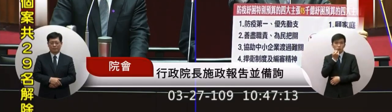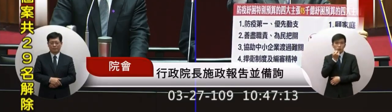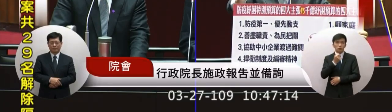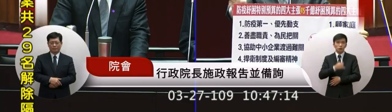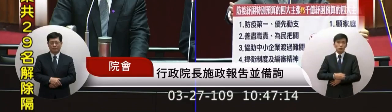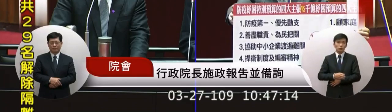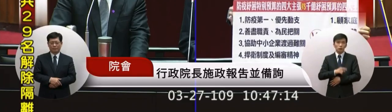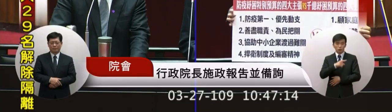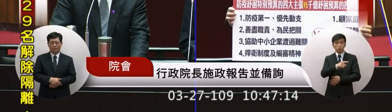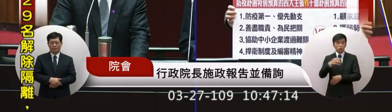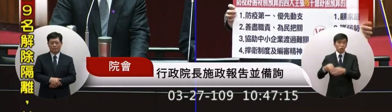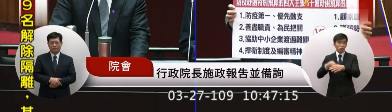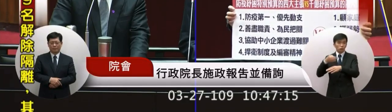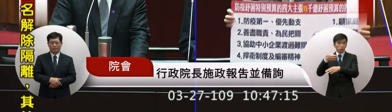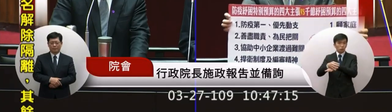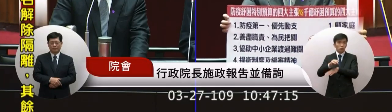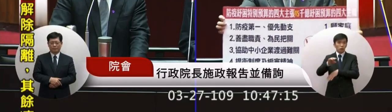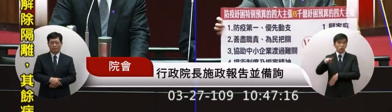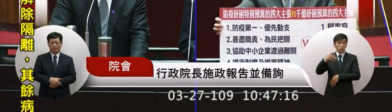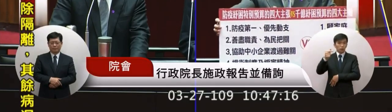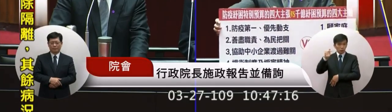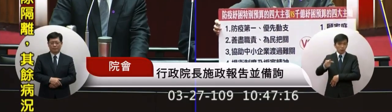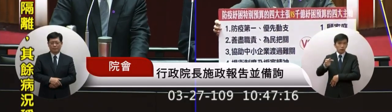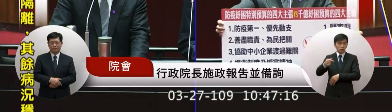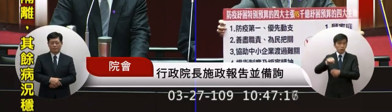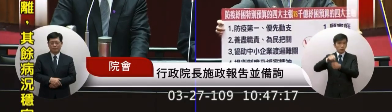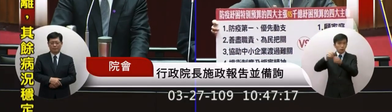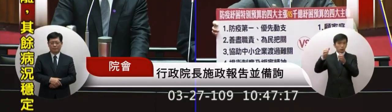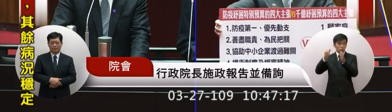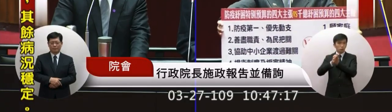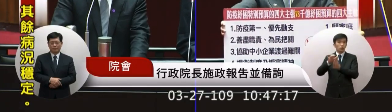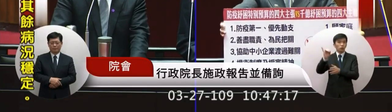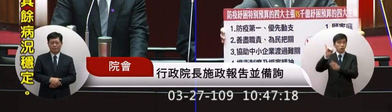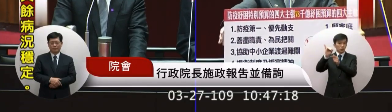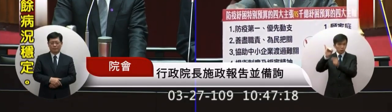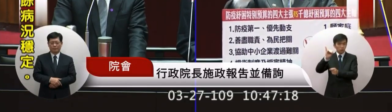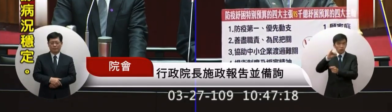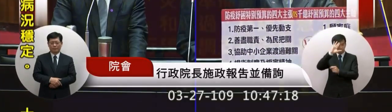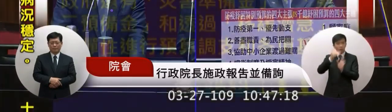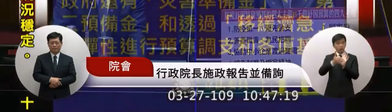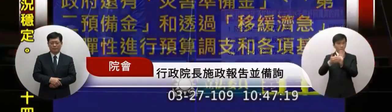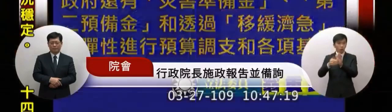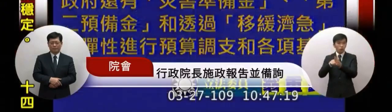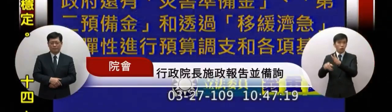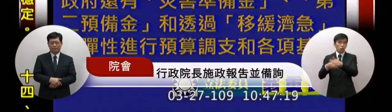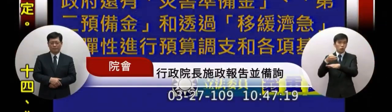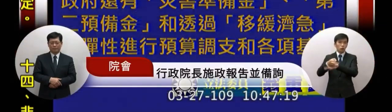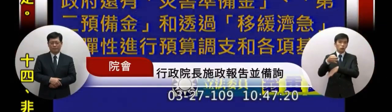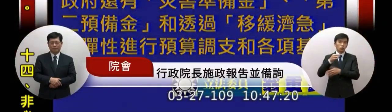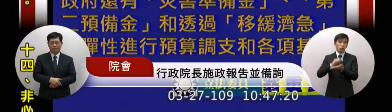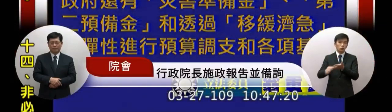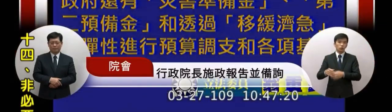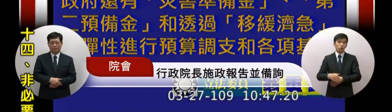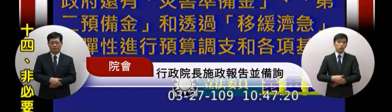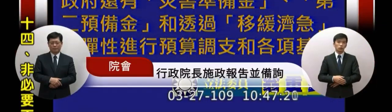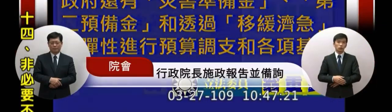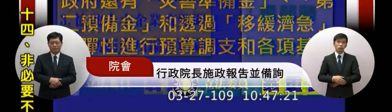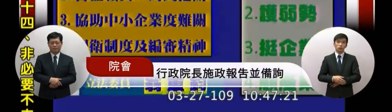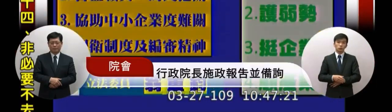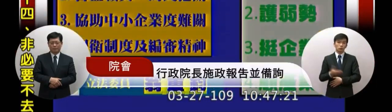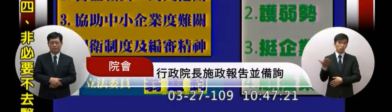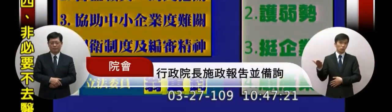都抽400亿出来，拄啊比1000亿的防疫的预算。你有4大目标，